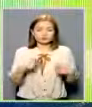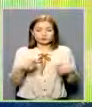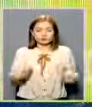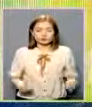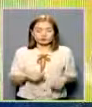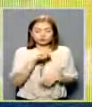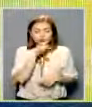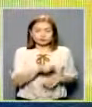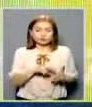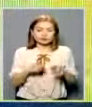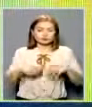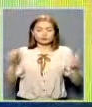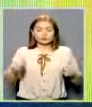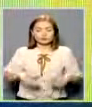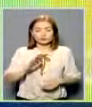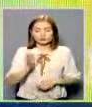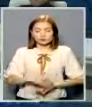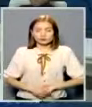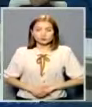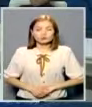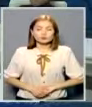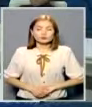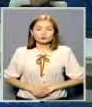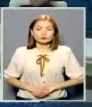жіберу арқылы осы мәселені қазір біз шешіп отырмыз.